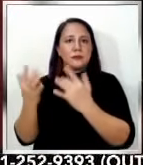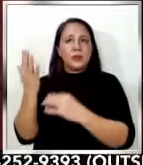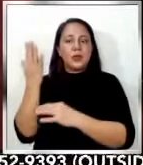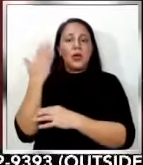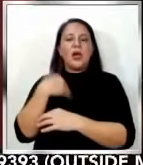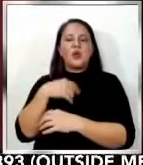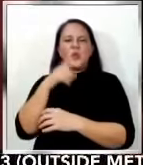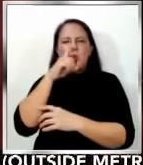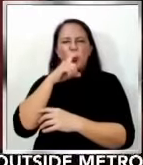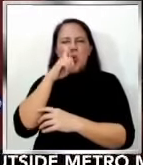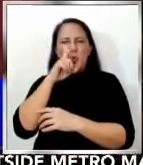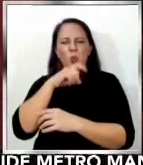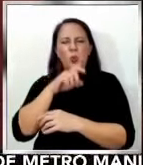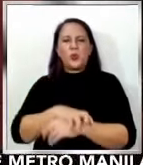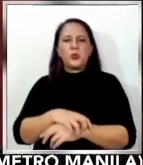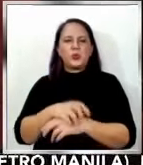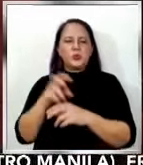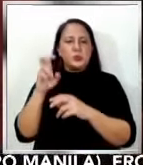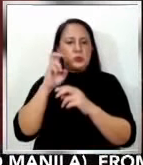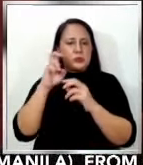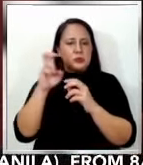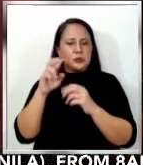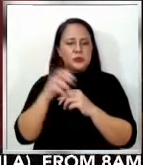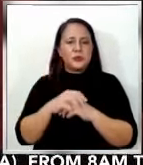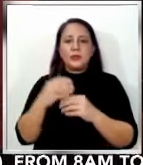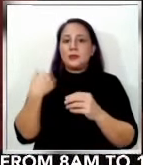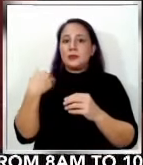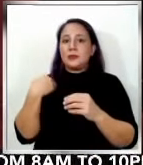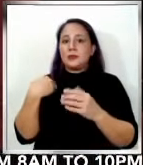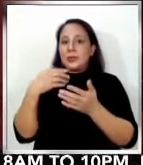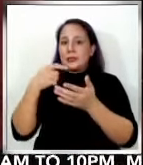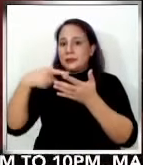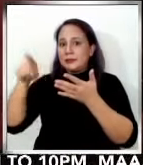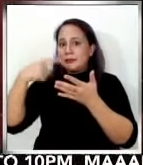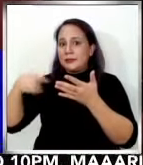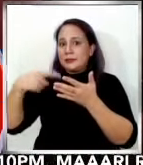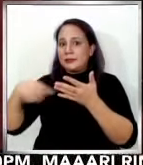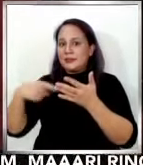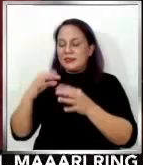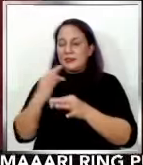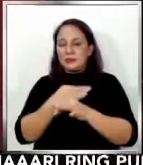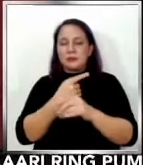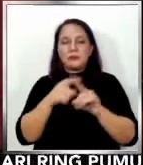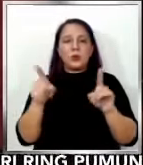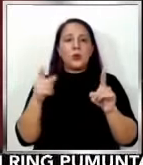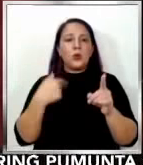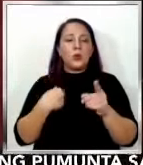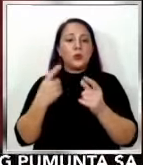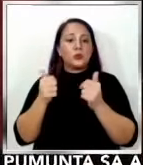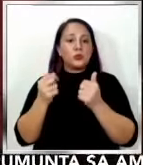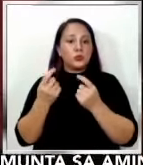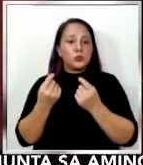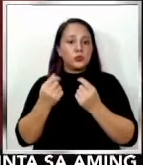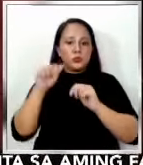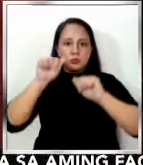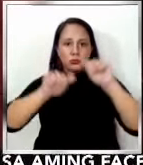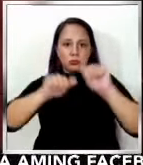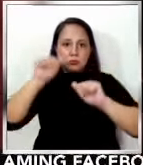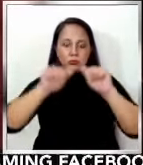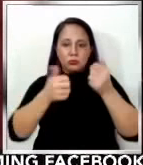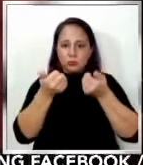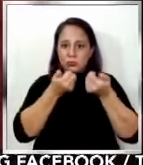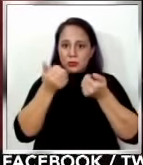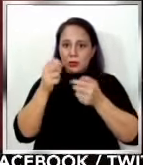ng MRT na hindi pa dumadaan sa general overhaul. Kaya naman magsasagawa ng assessment ang pamunuan ng MRT 3